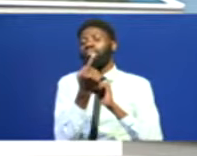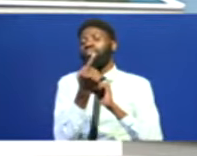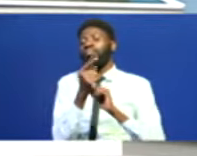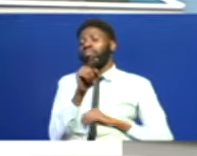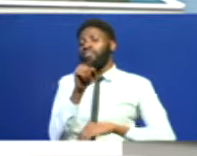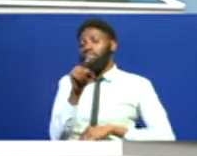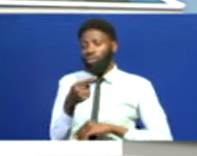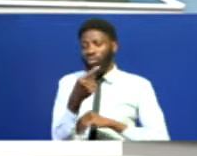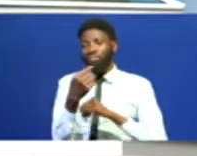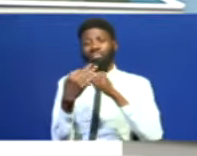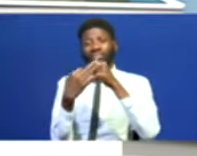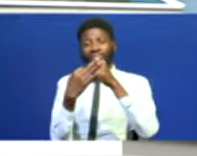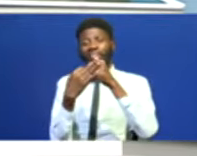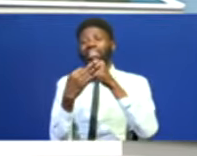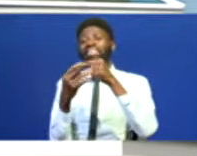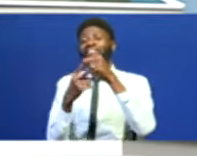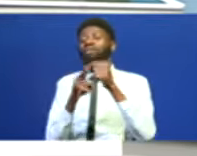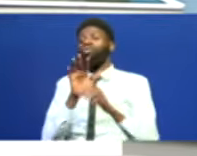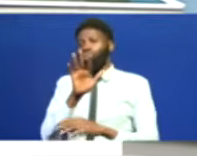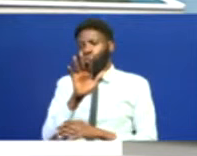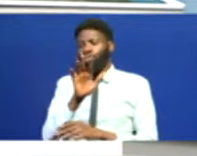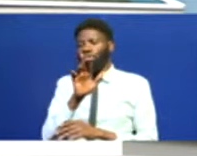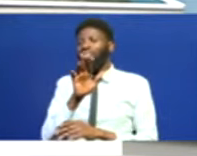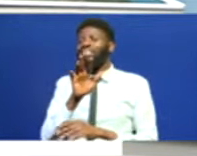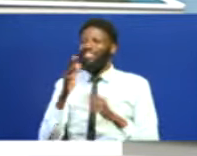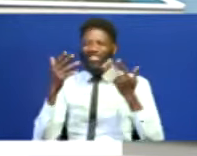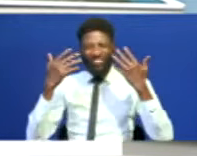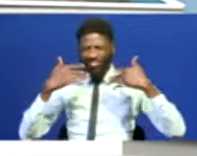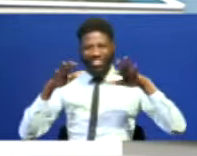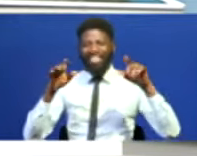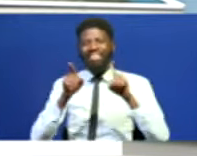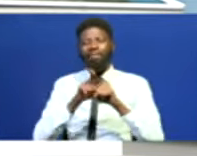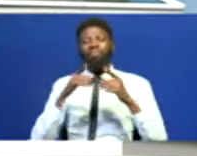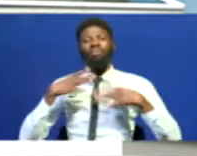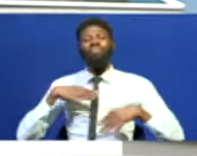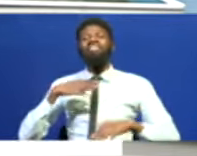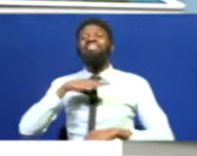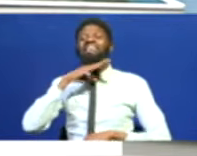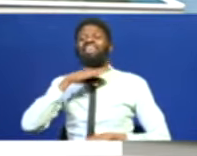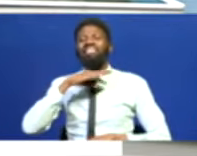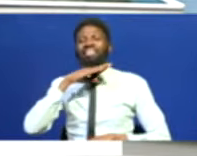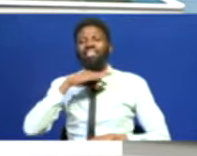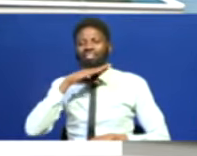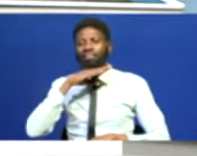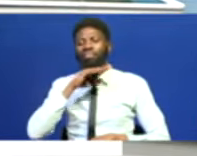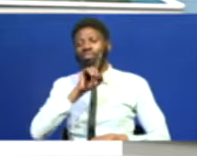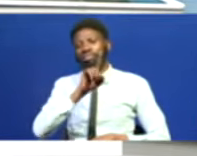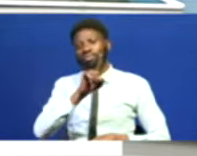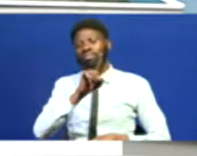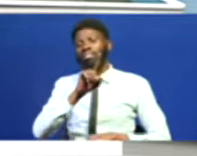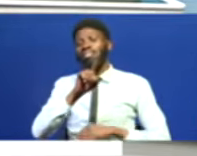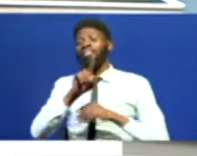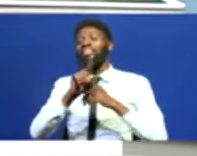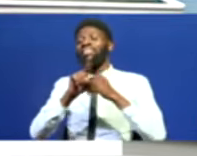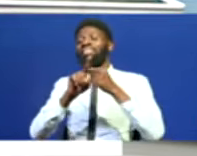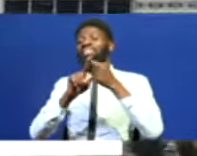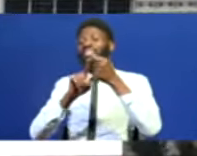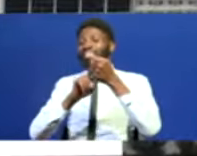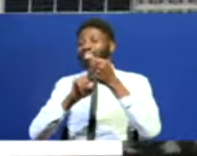11,872 vya maambukizi na vifo 194 viliripotiwa kufikia tarehe 25 mwezi Julai mwaka